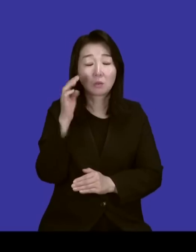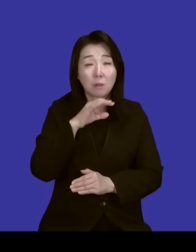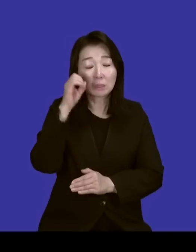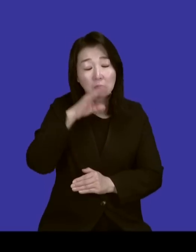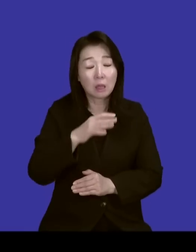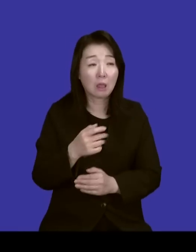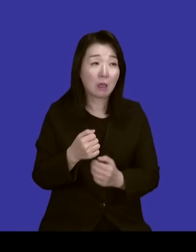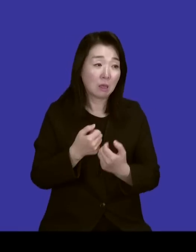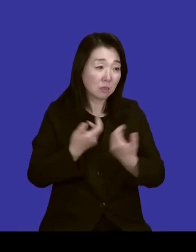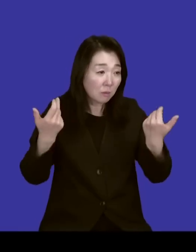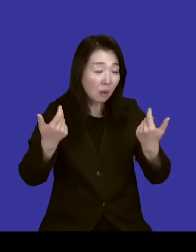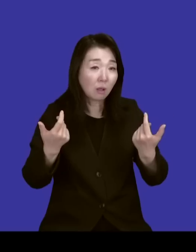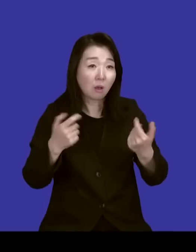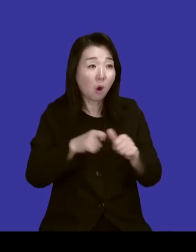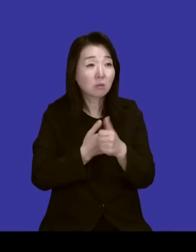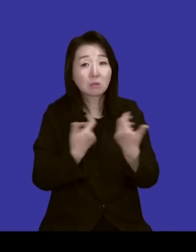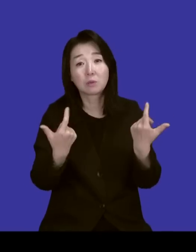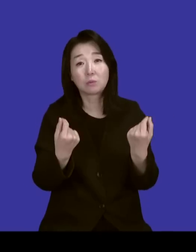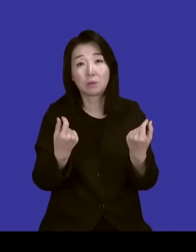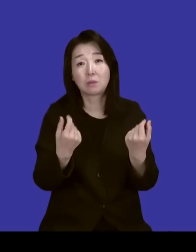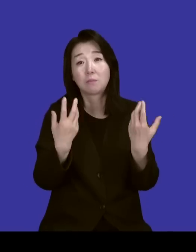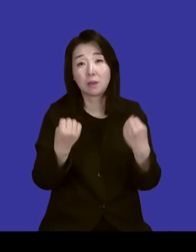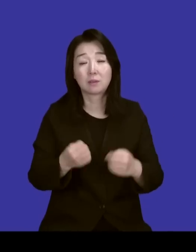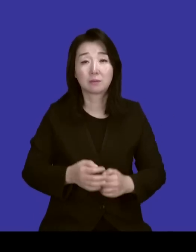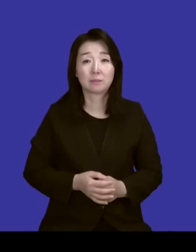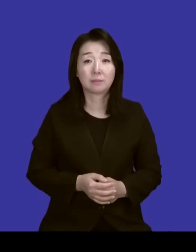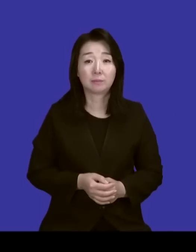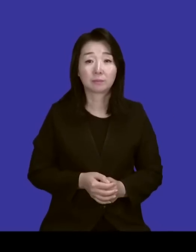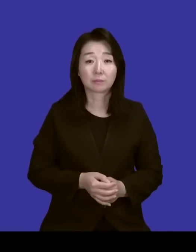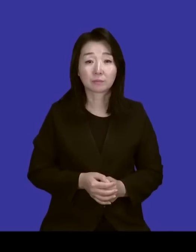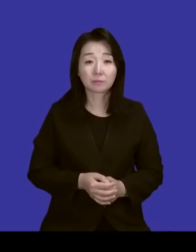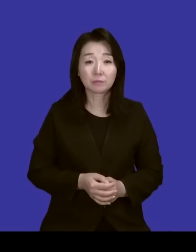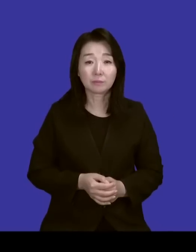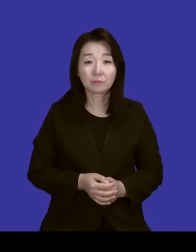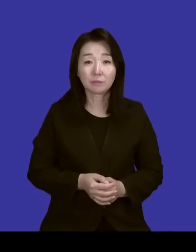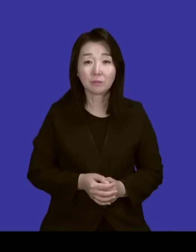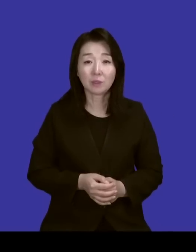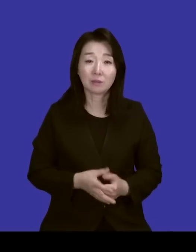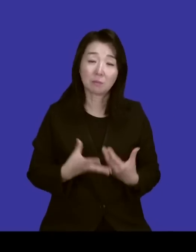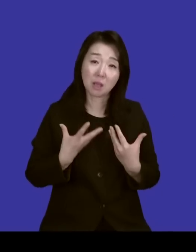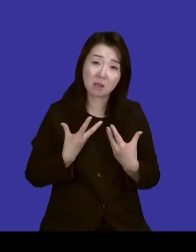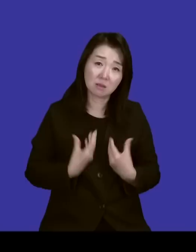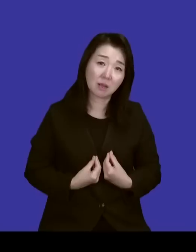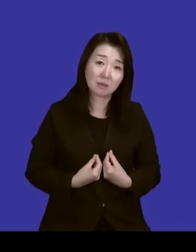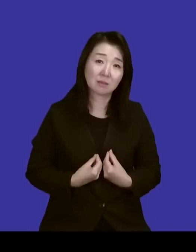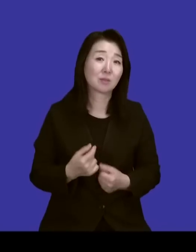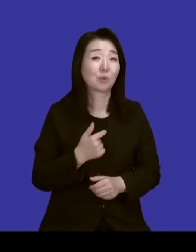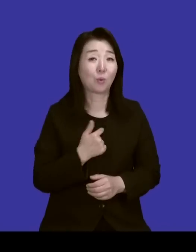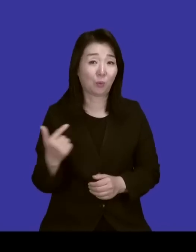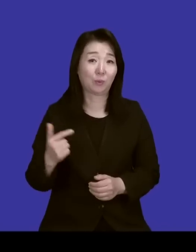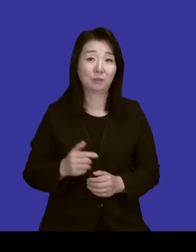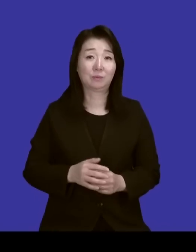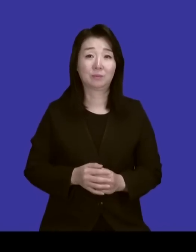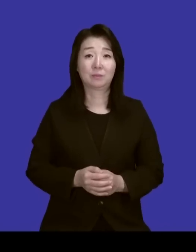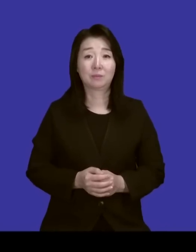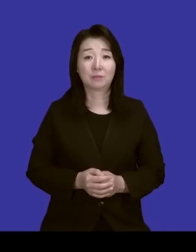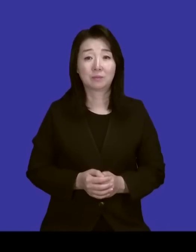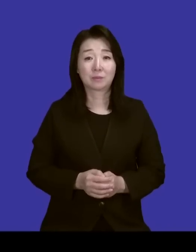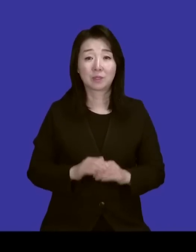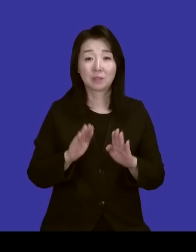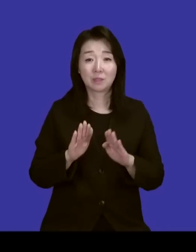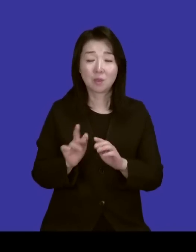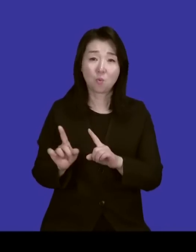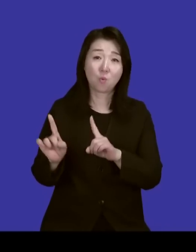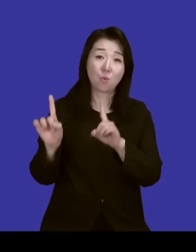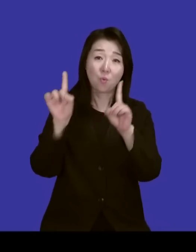가족들이 너무나 많았거든요. 참, 그 상실감이 네. 너무나 컸을 텐데 정말 저희가 이제